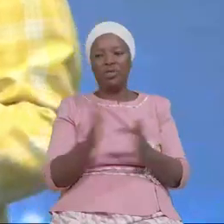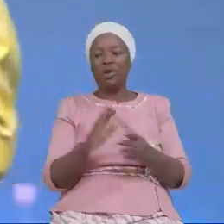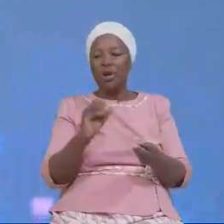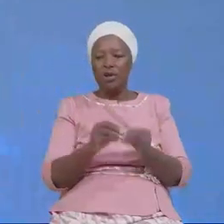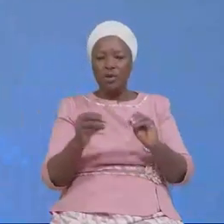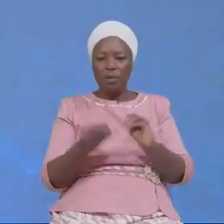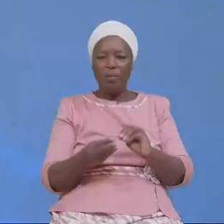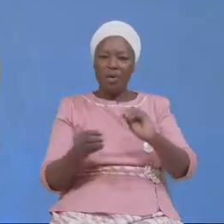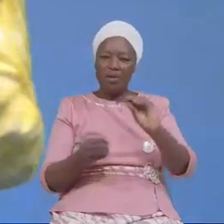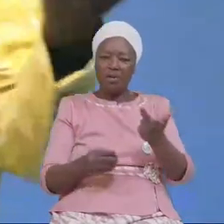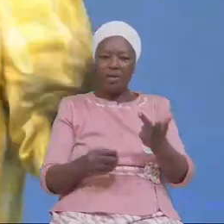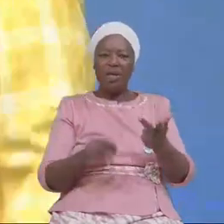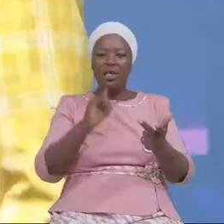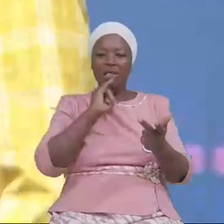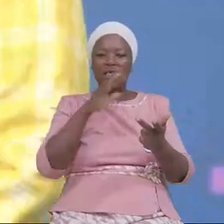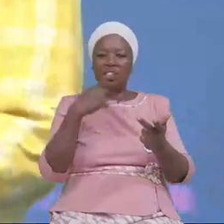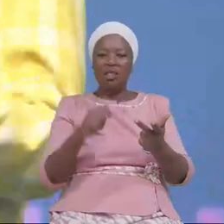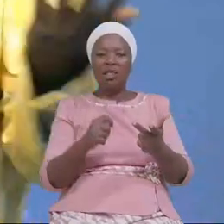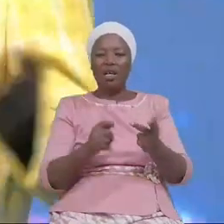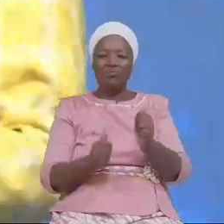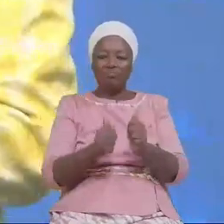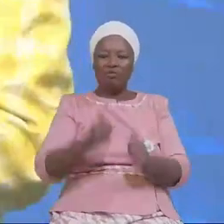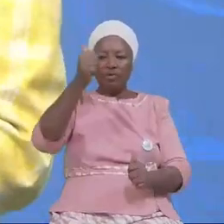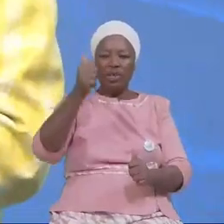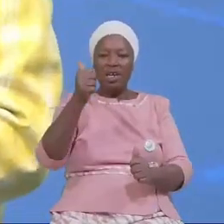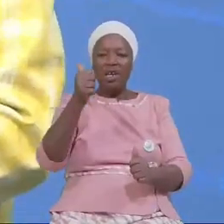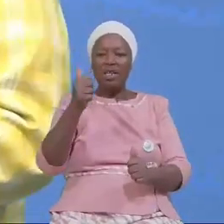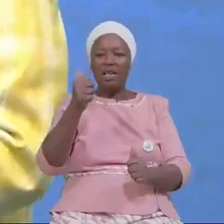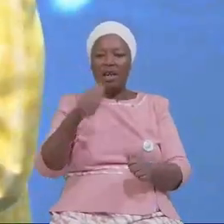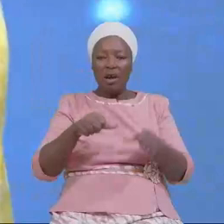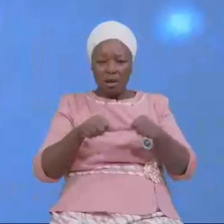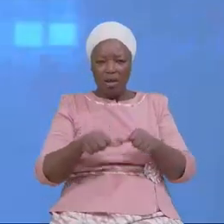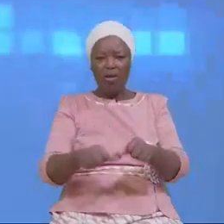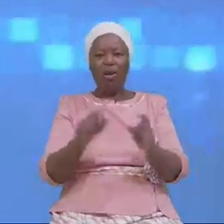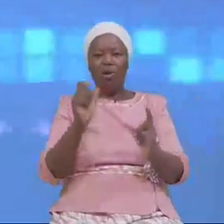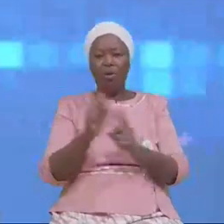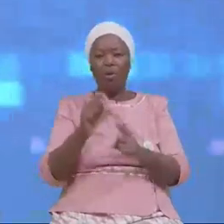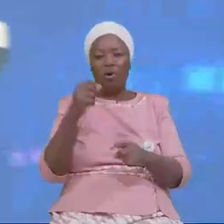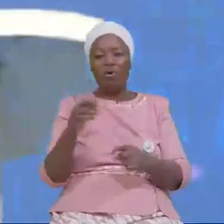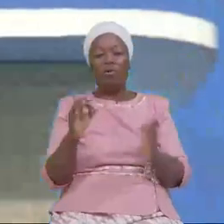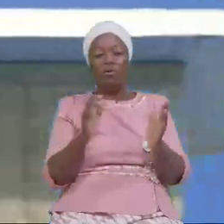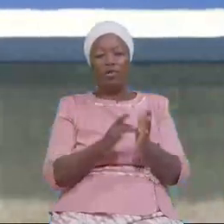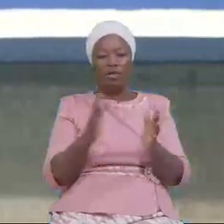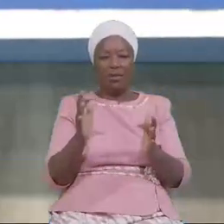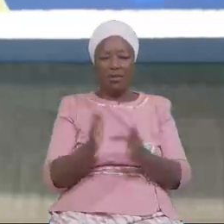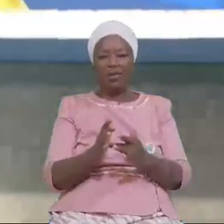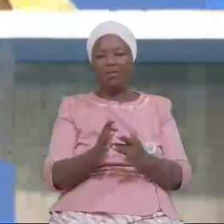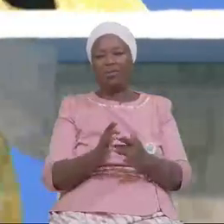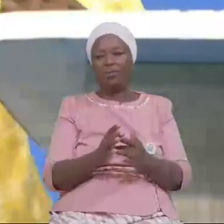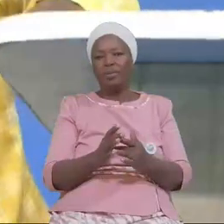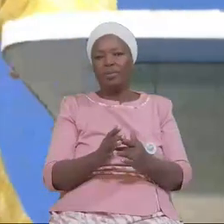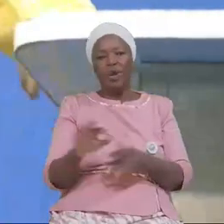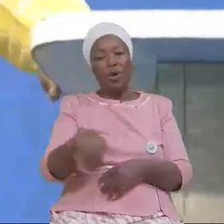Jésus. Numéro 3, c'est la parole perpétuelle, souveraine de Jésus.